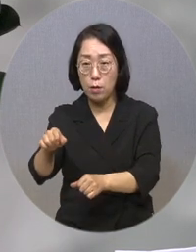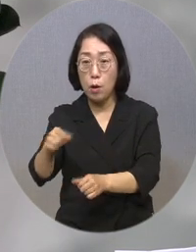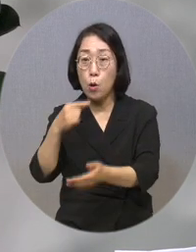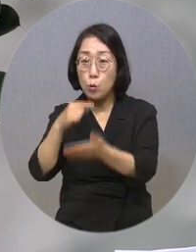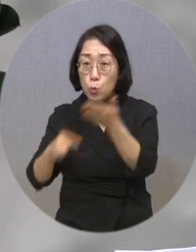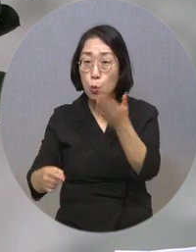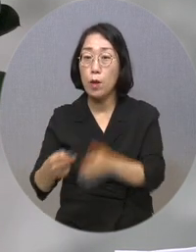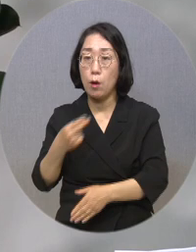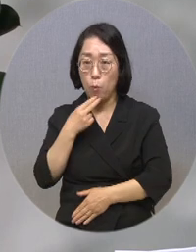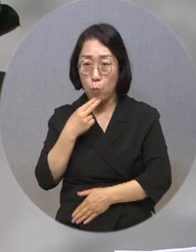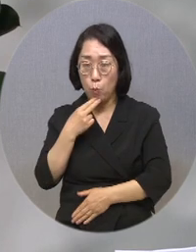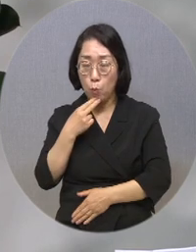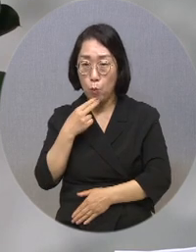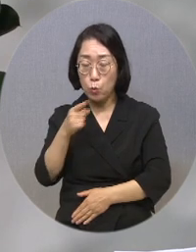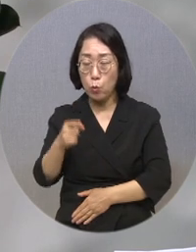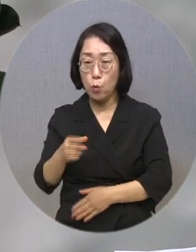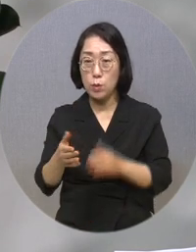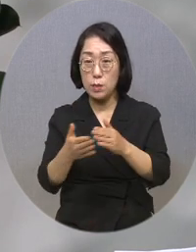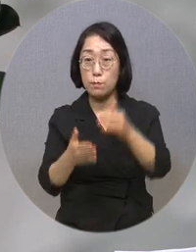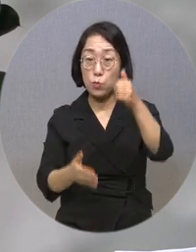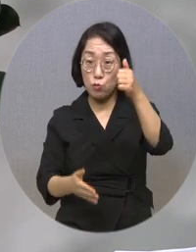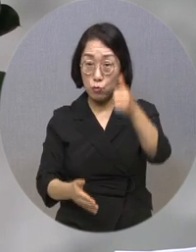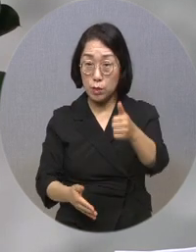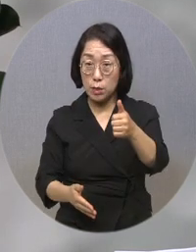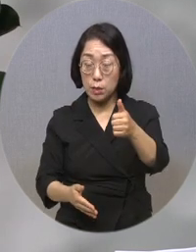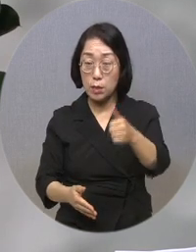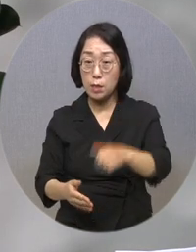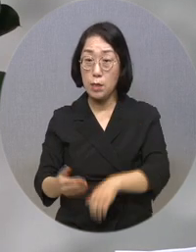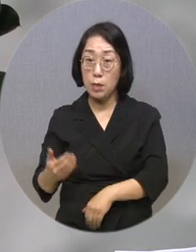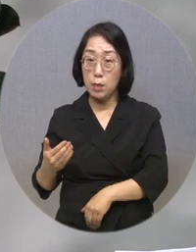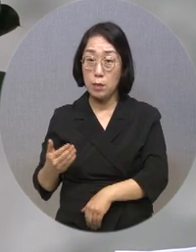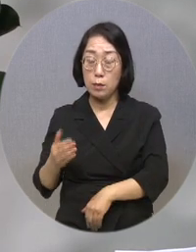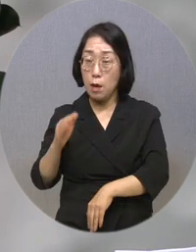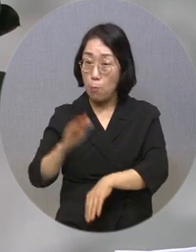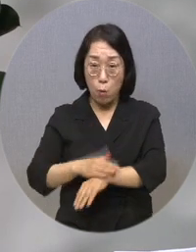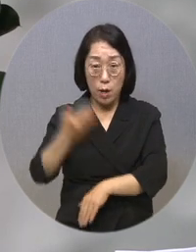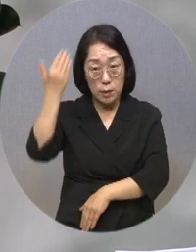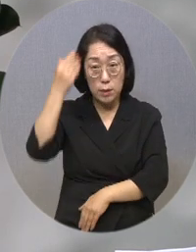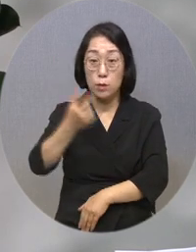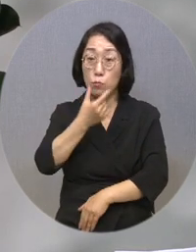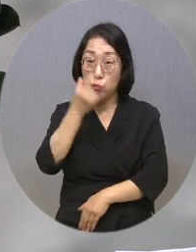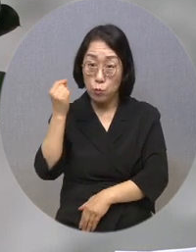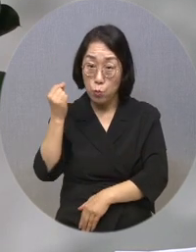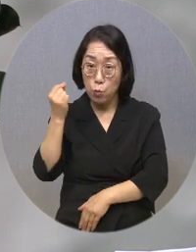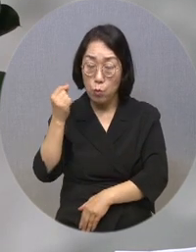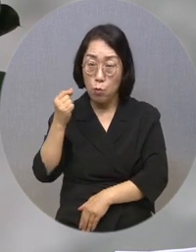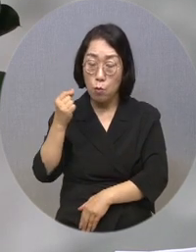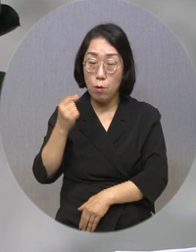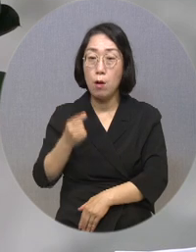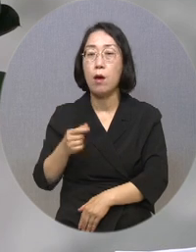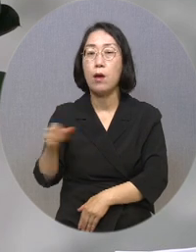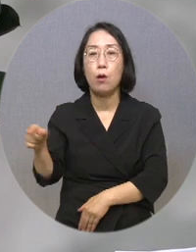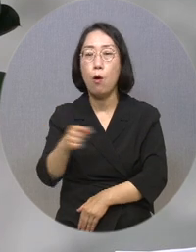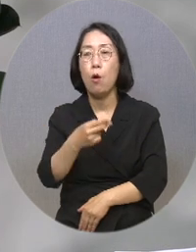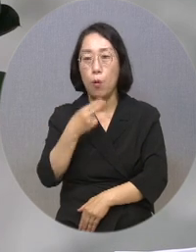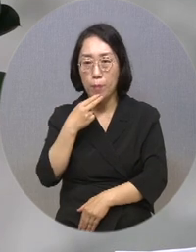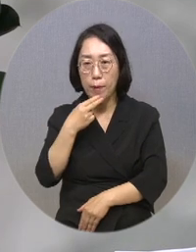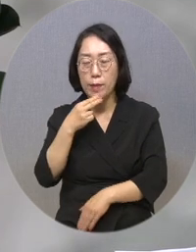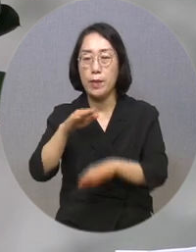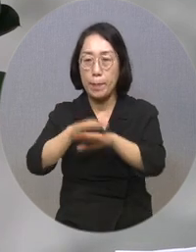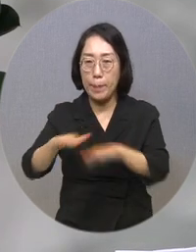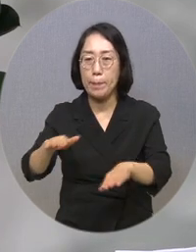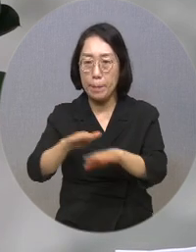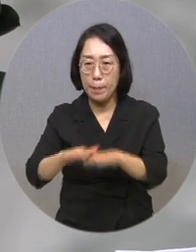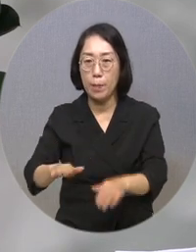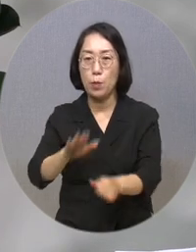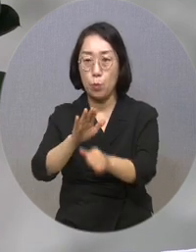다음에 임대인도 잘못 얻는 지식을 갖고 임차인을 압박할 수도 있는 부분이 있습니다. 그래서 서로 간에 조정할 수 있는 조정위원회를